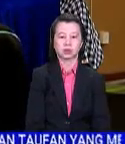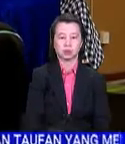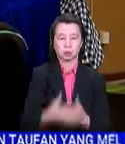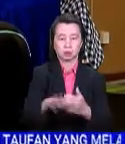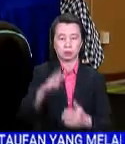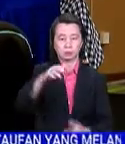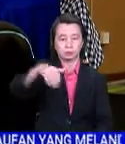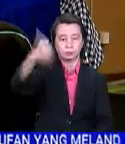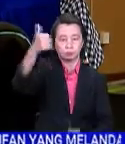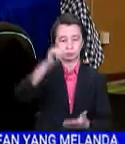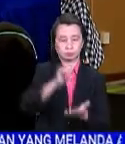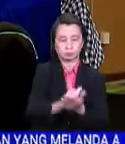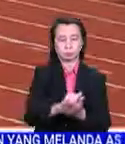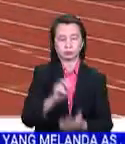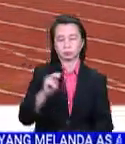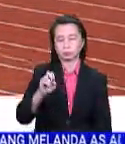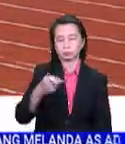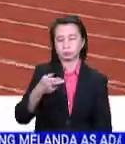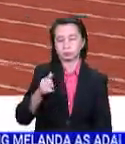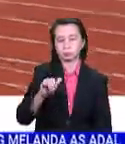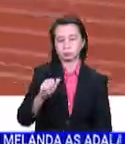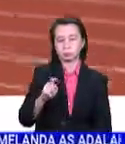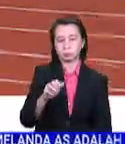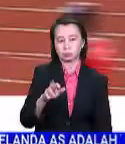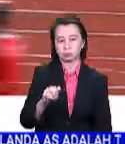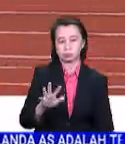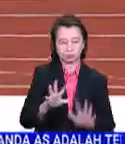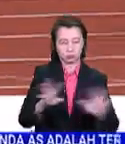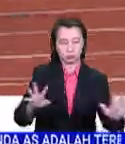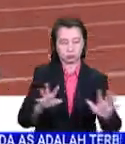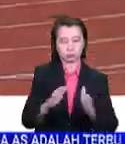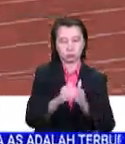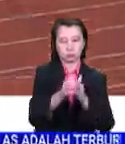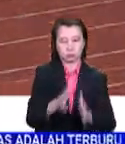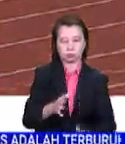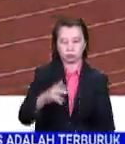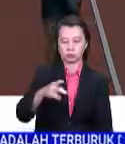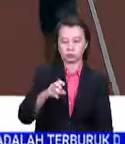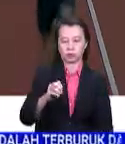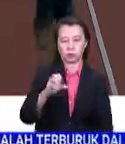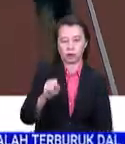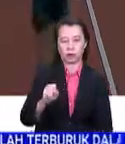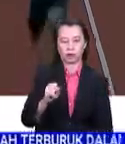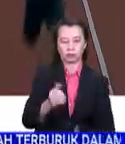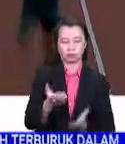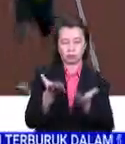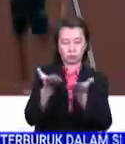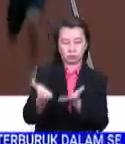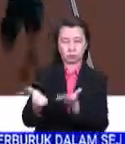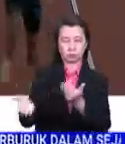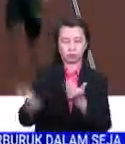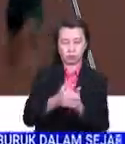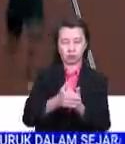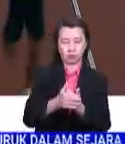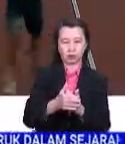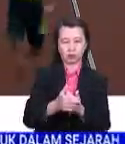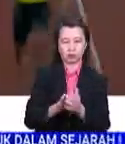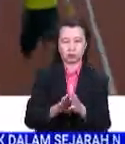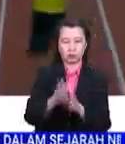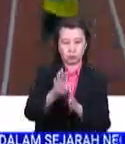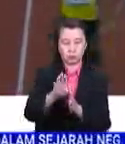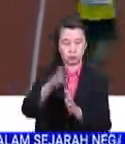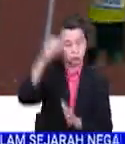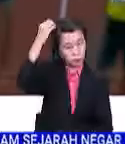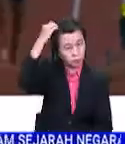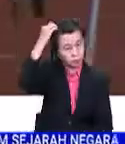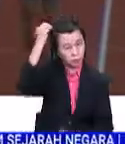Selepas kemenangan tersebut, Nur Hayati berkata, barisan kepimpinan Baharu POS akan membawa misi mengembalikan semula reputasi